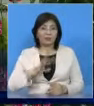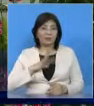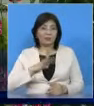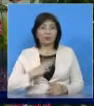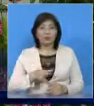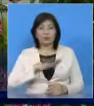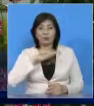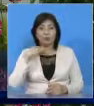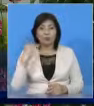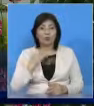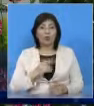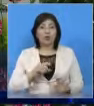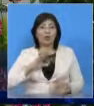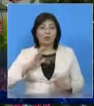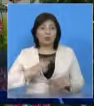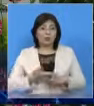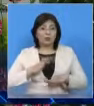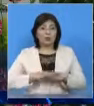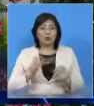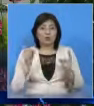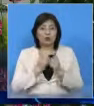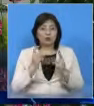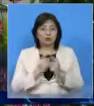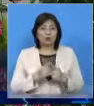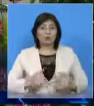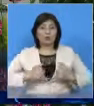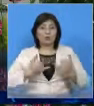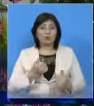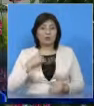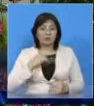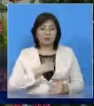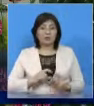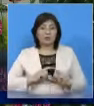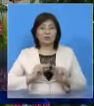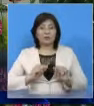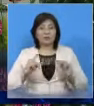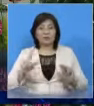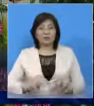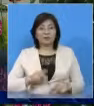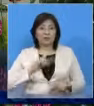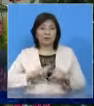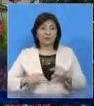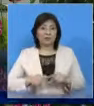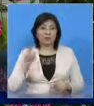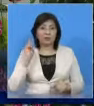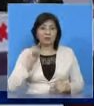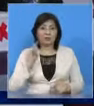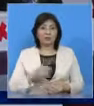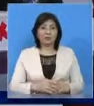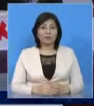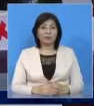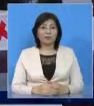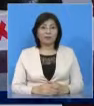много сложных слов которых раньше я не понимала но благодаря своему учителю за короткий промежуток времени я выучила его